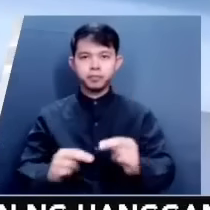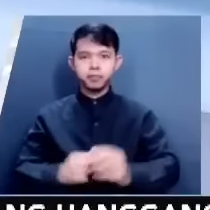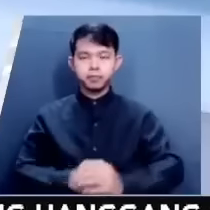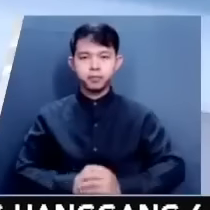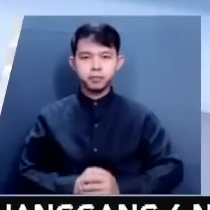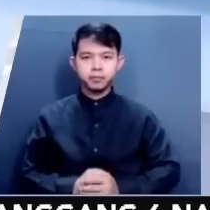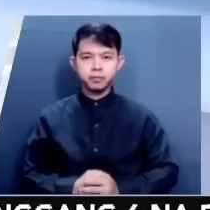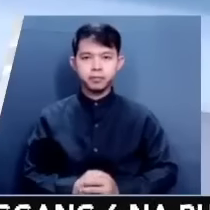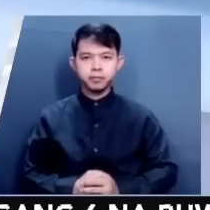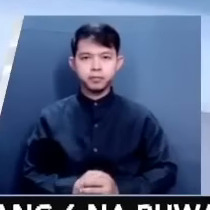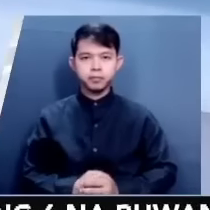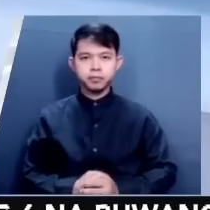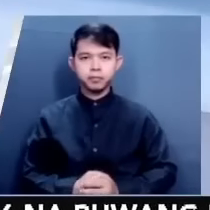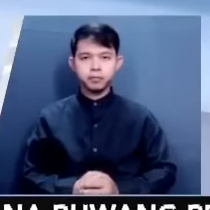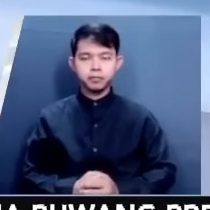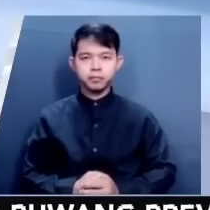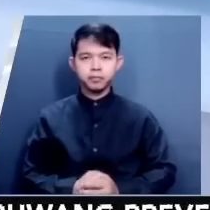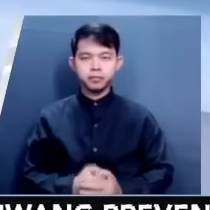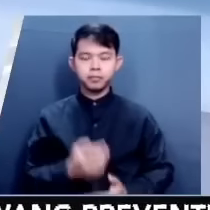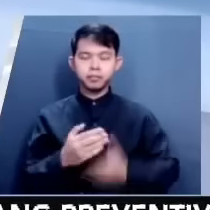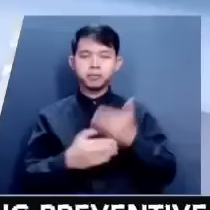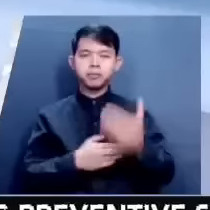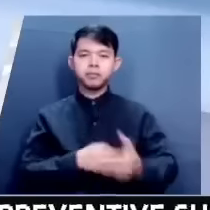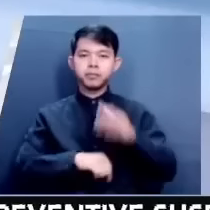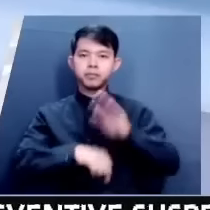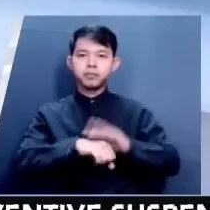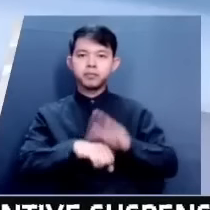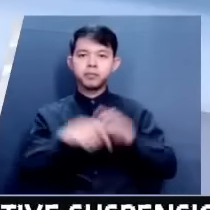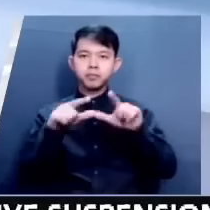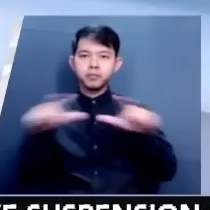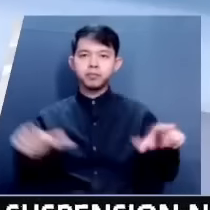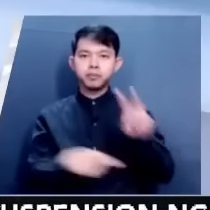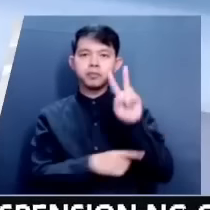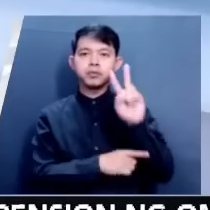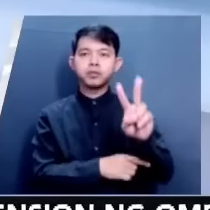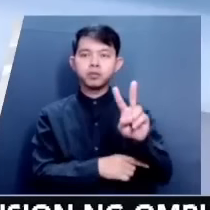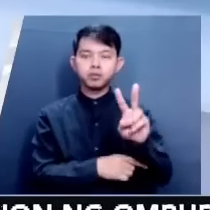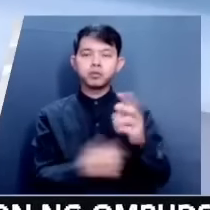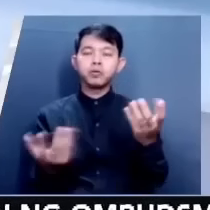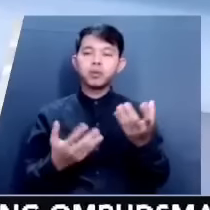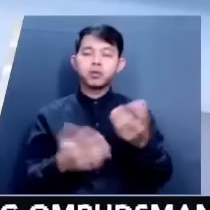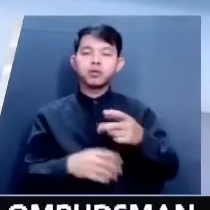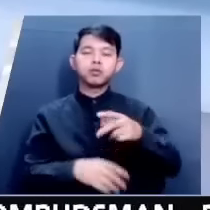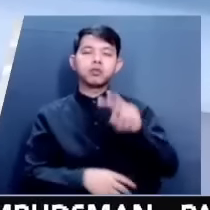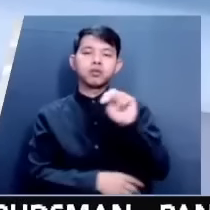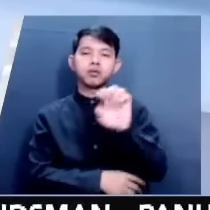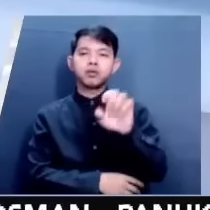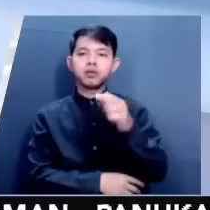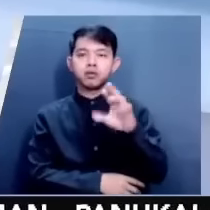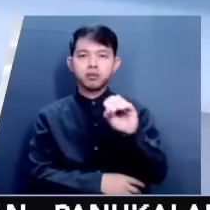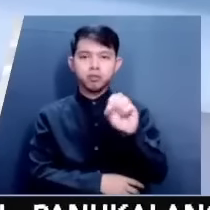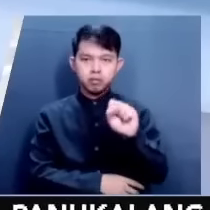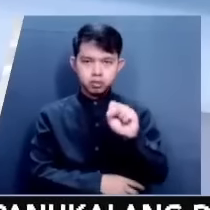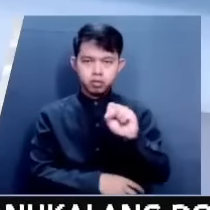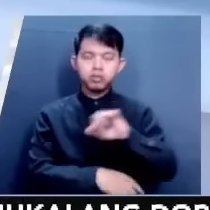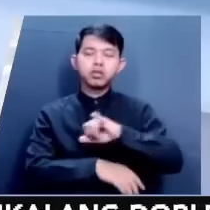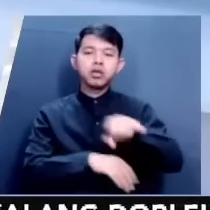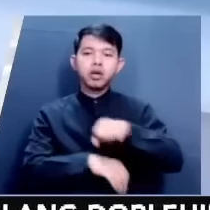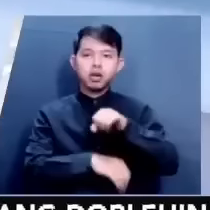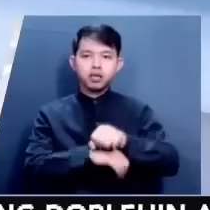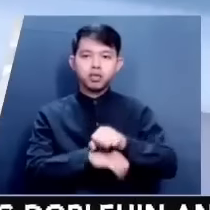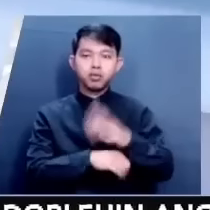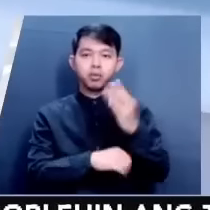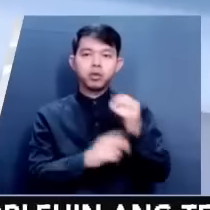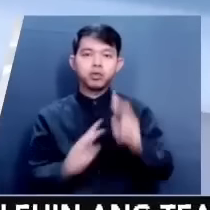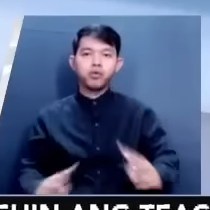Nakataas ang alert level 2 sa Bulkang Canlaon sa Negros Island kasunod ng pagsabog nito ngayong gabi. Nagde-deploy na ng response teams